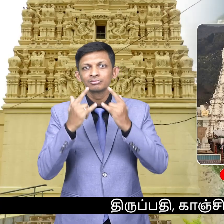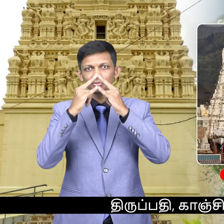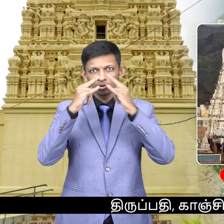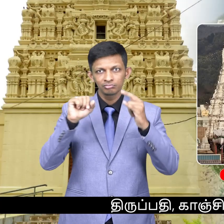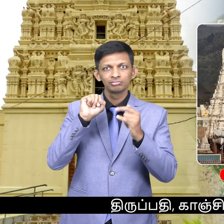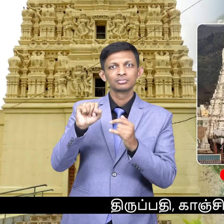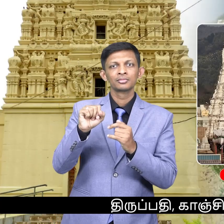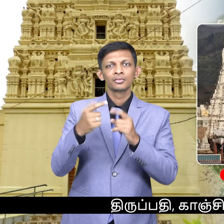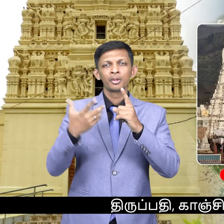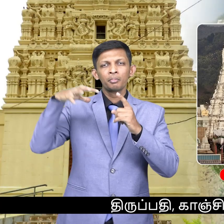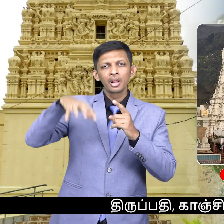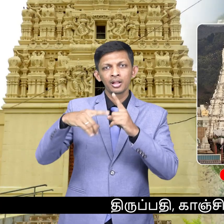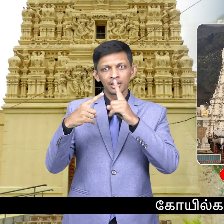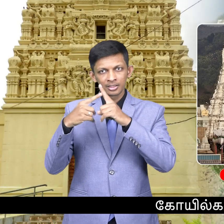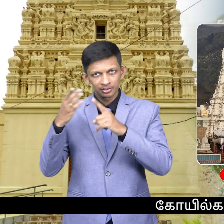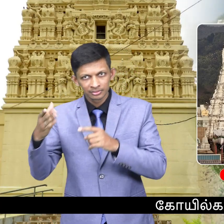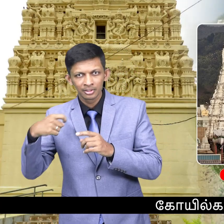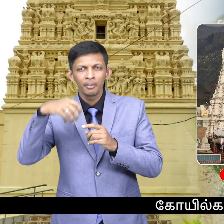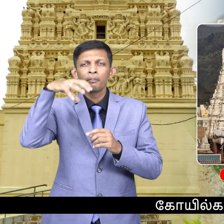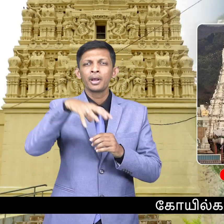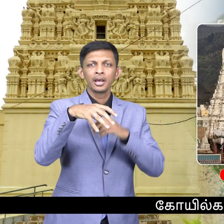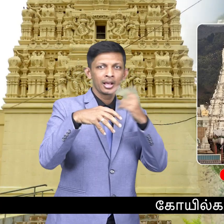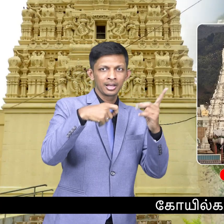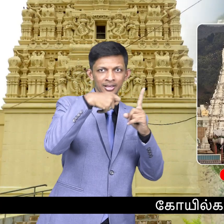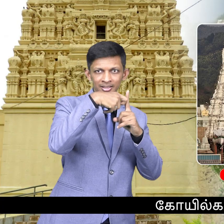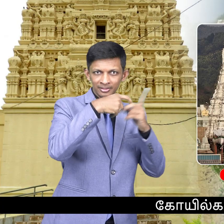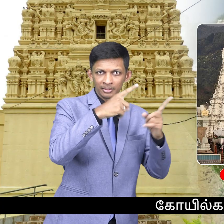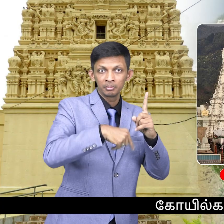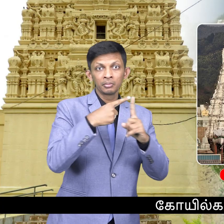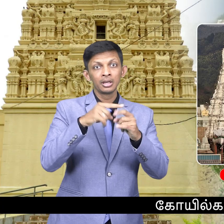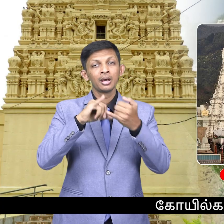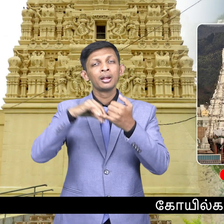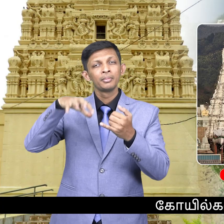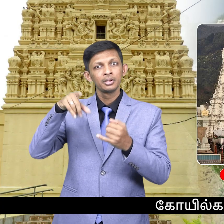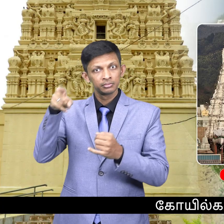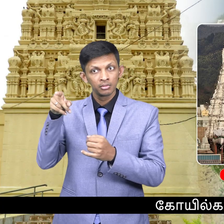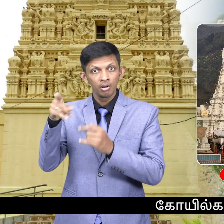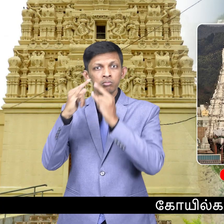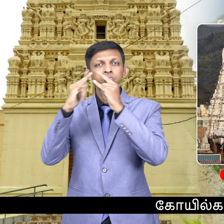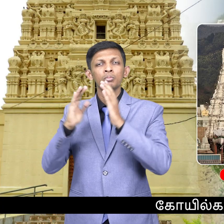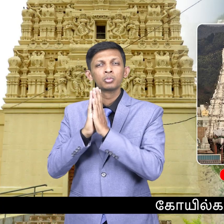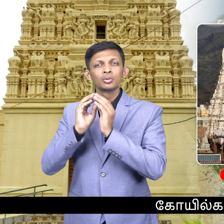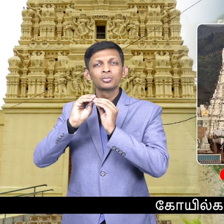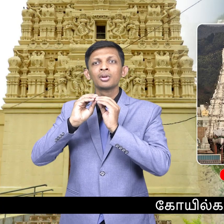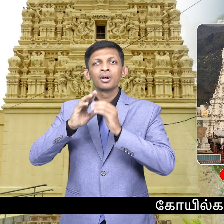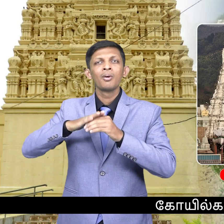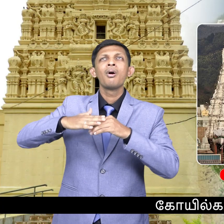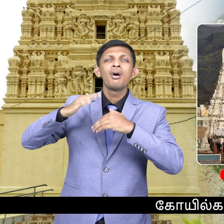திருப்பதி, காஞ்சி மற்றும் ஸ்ரீரங்கப்பட்டினம் கோயில்களால் ஈர்க்கப்பட்டு